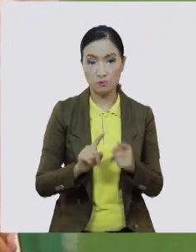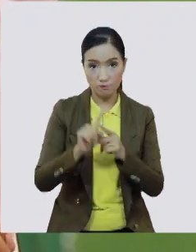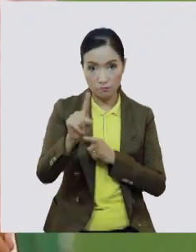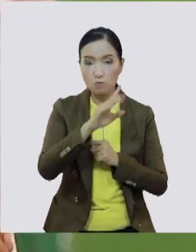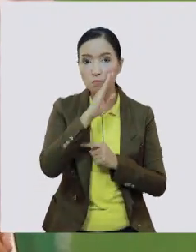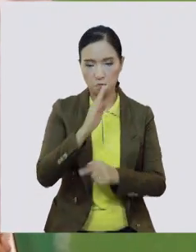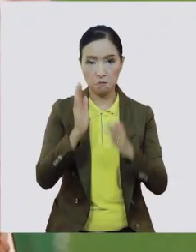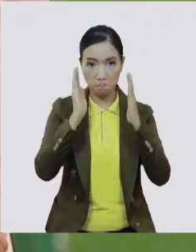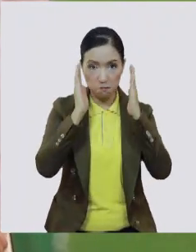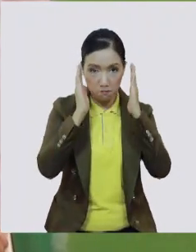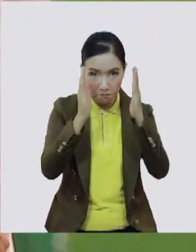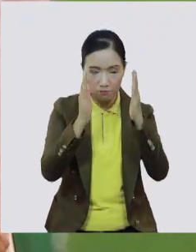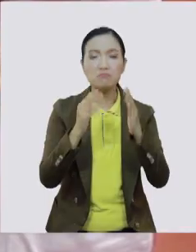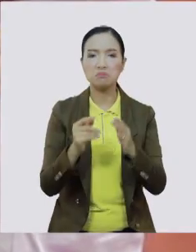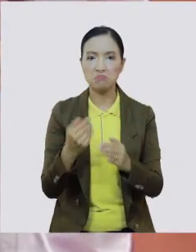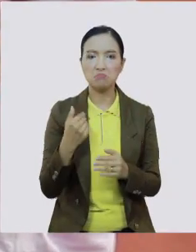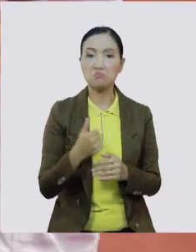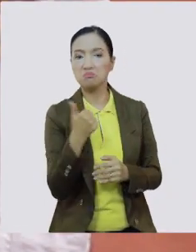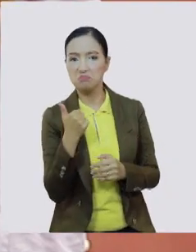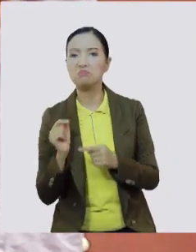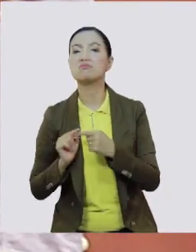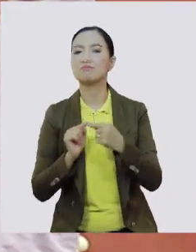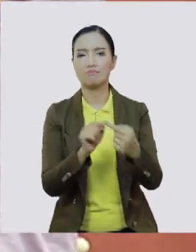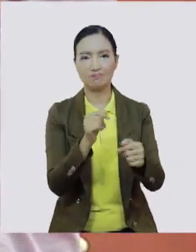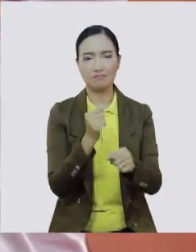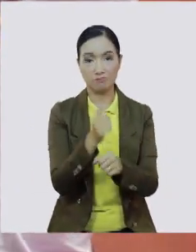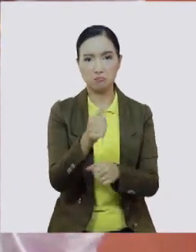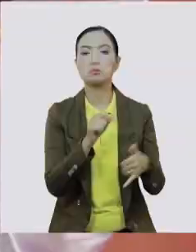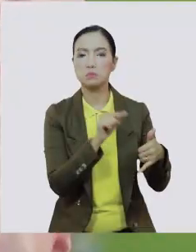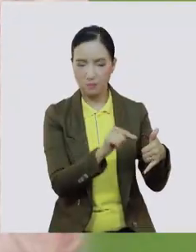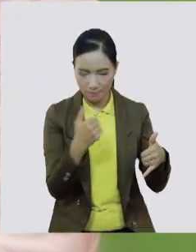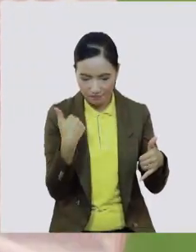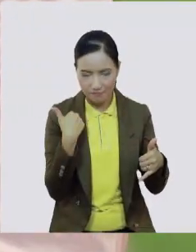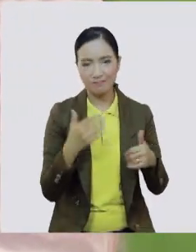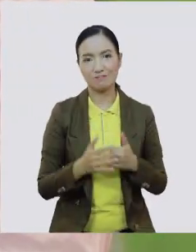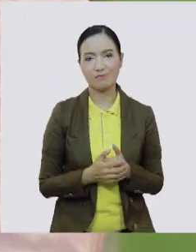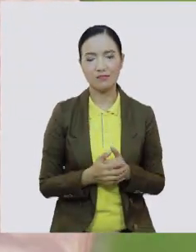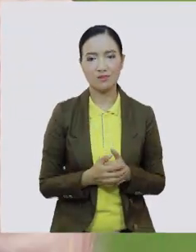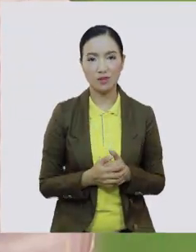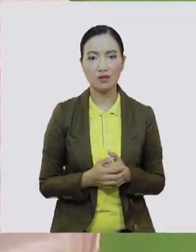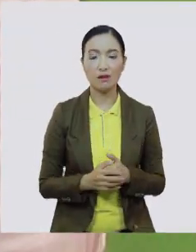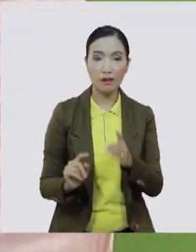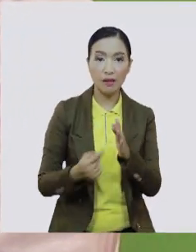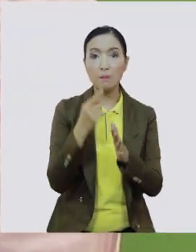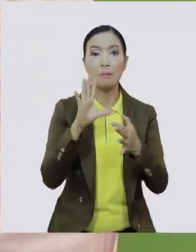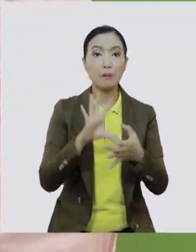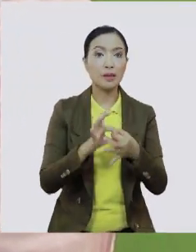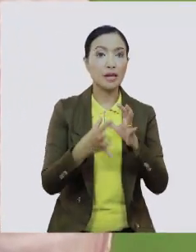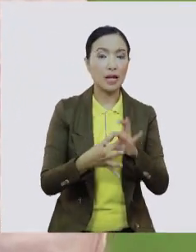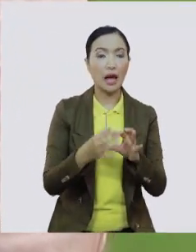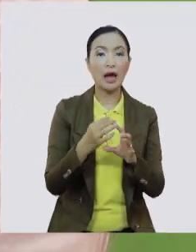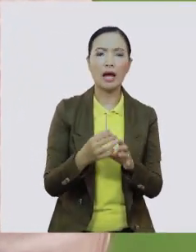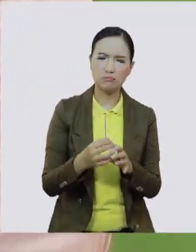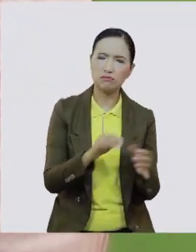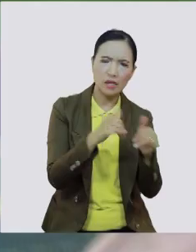ความมุ่งมั่นมาแหละอย่างอื่นมันมาตามมาเนี่ยนี่คือความโดดเด่นที่เขามีในตัว ที่เขาเริ่มต้นนะเส้นทางสายกีฬานี่กี่ปีแล้วครับ